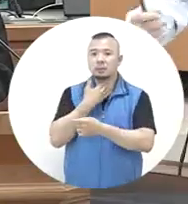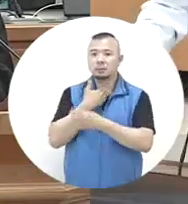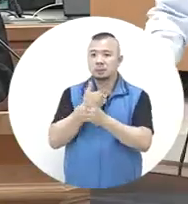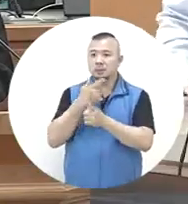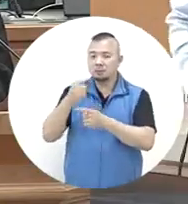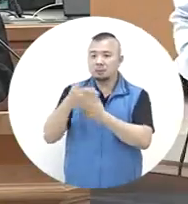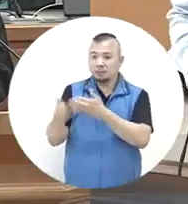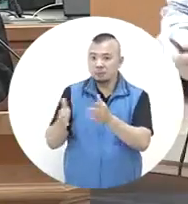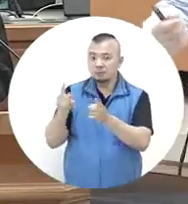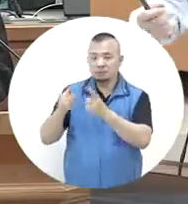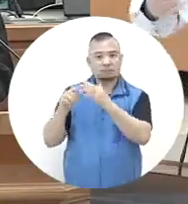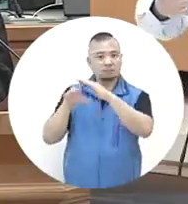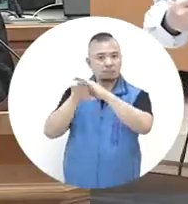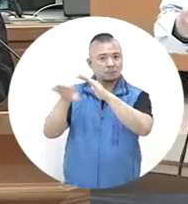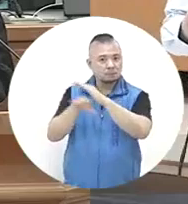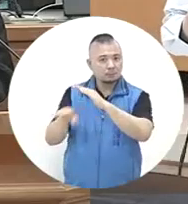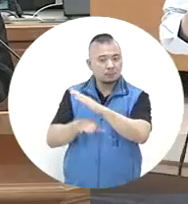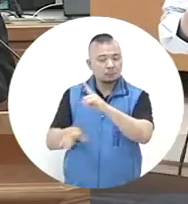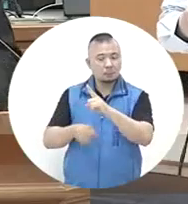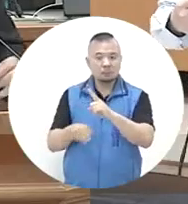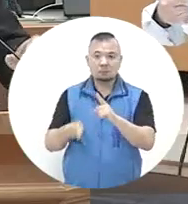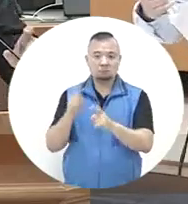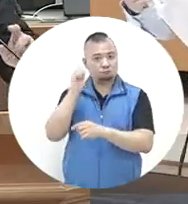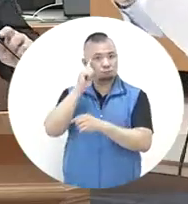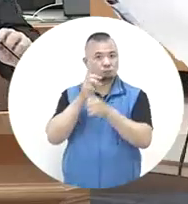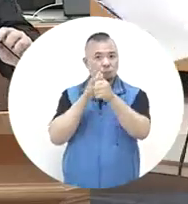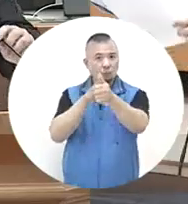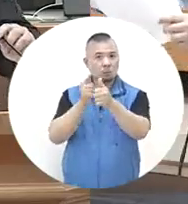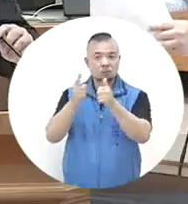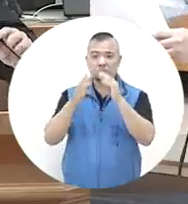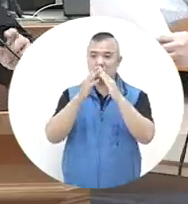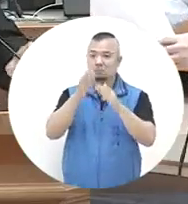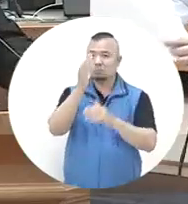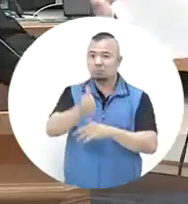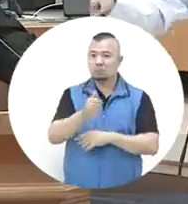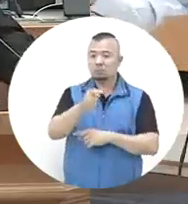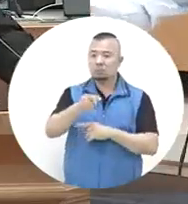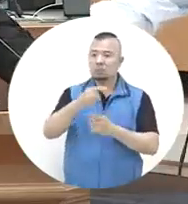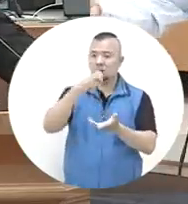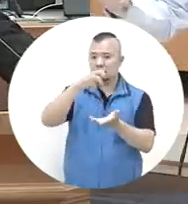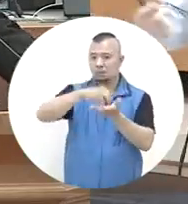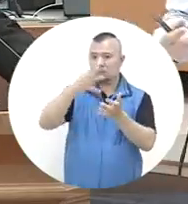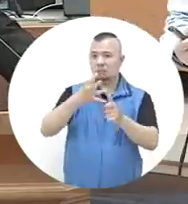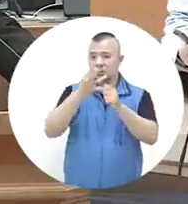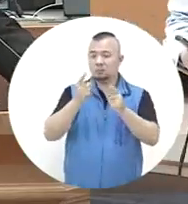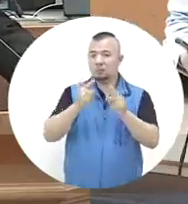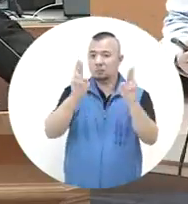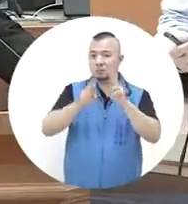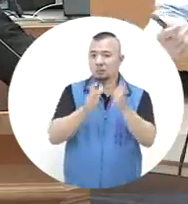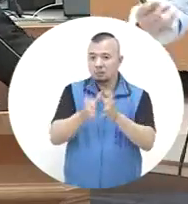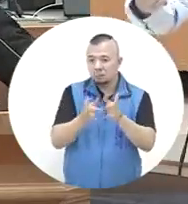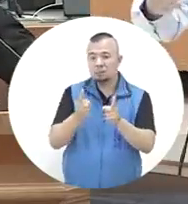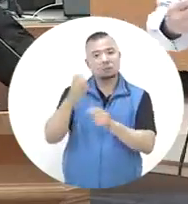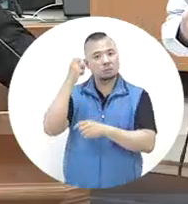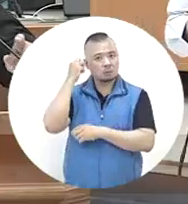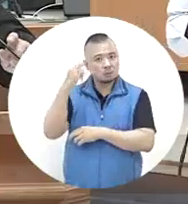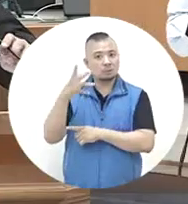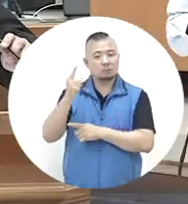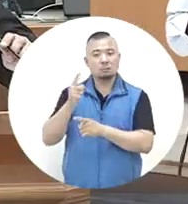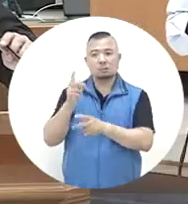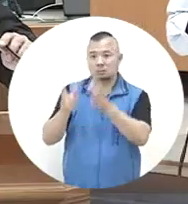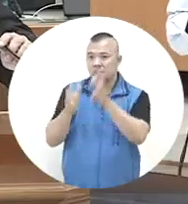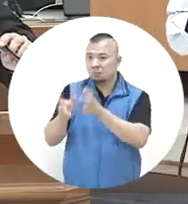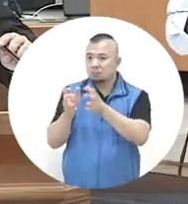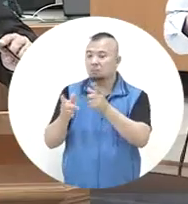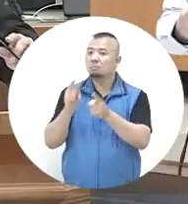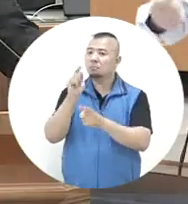赞不赞成说我们就用这种方式哦，来不管说是核四也好，或者是新盖核能电厂也好，市长会不会支